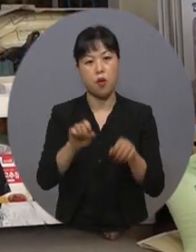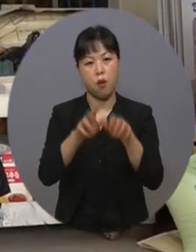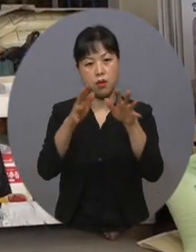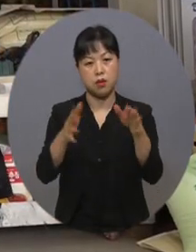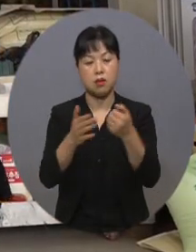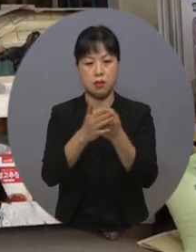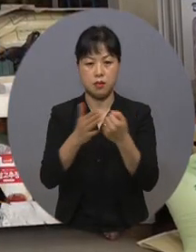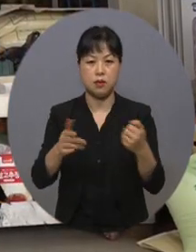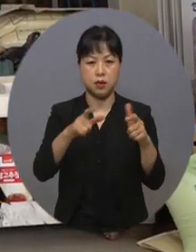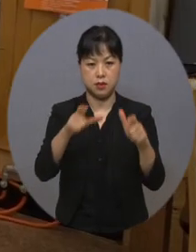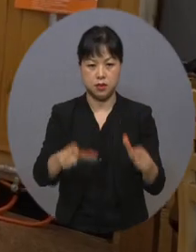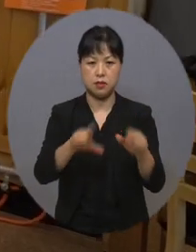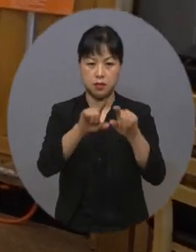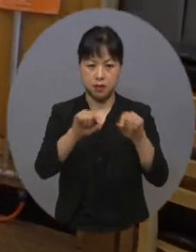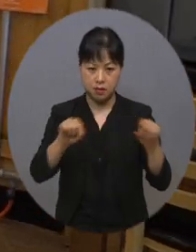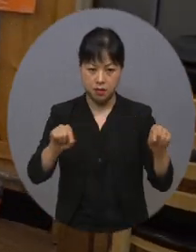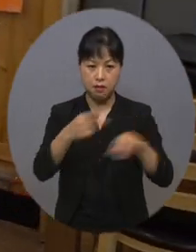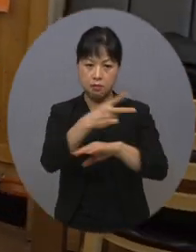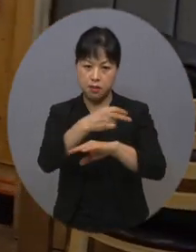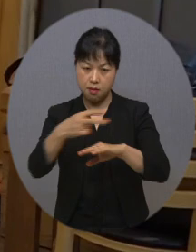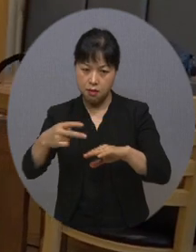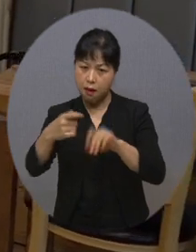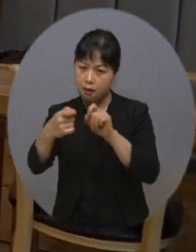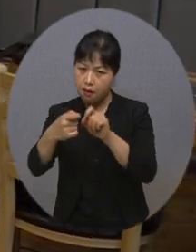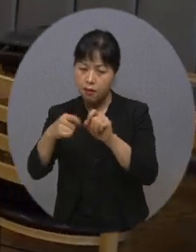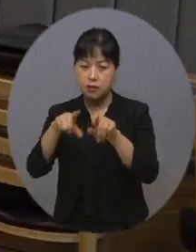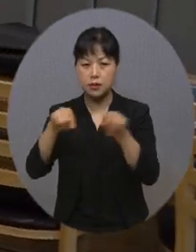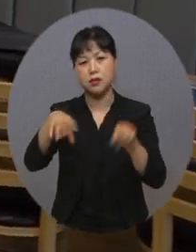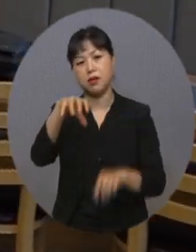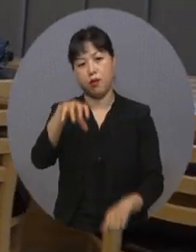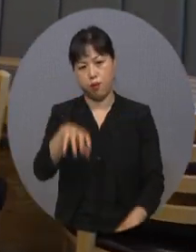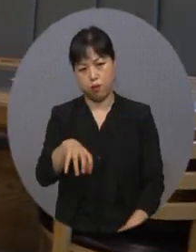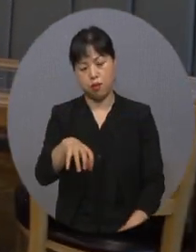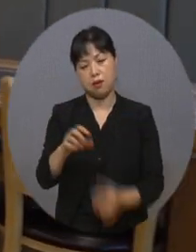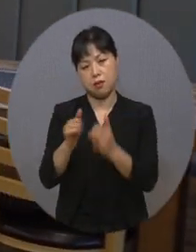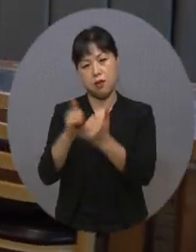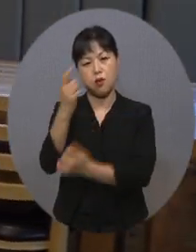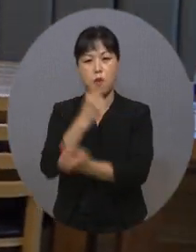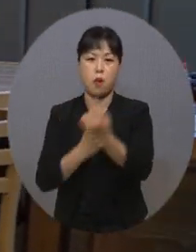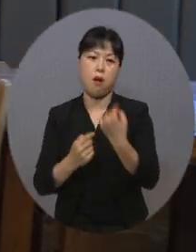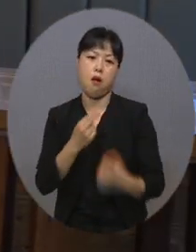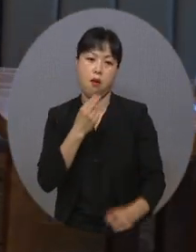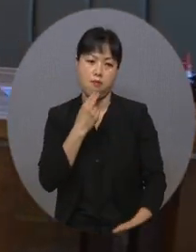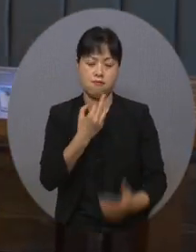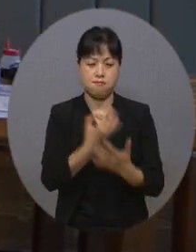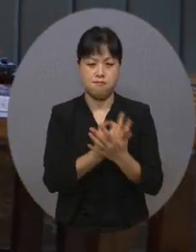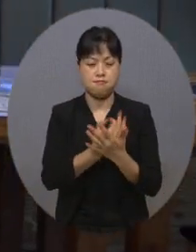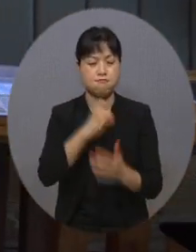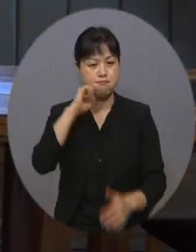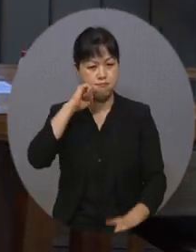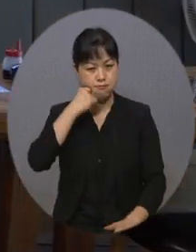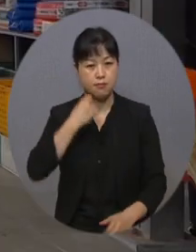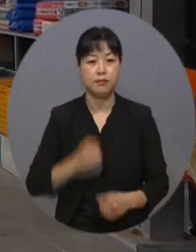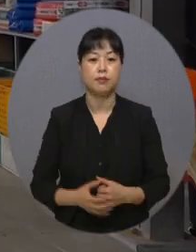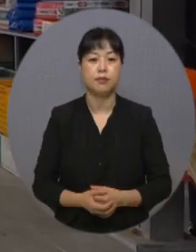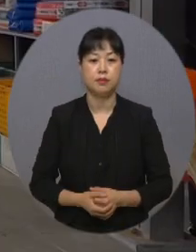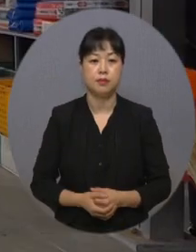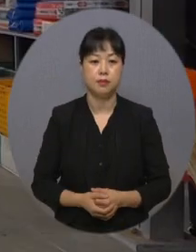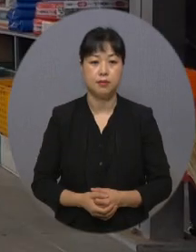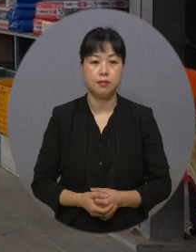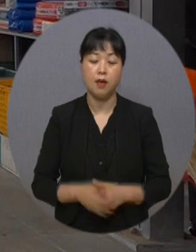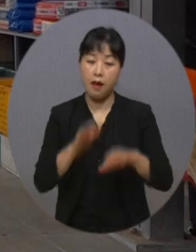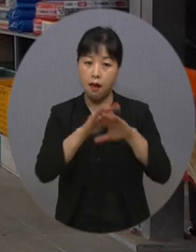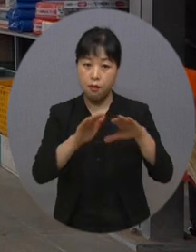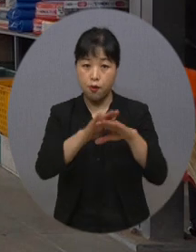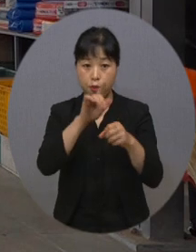지역 식당은 물론 해수욕장 인근 식당까지 시민들의 발길이 끊기고 있어 경제적 어려움을 겪고 있습니다 이를